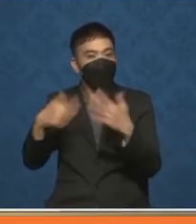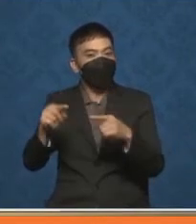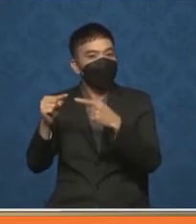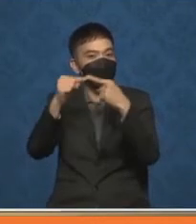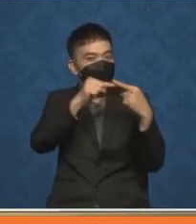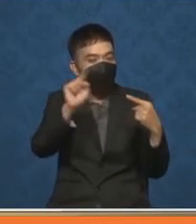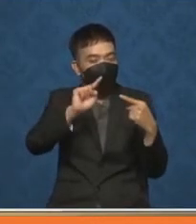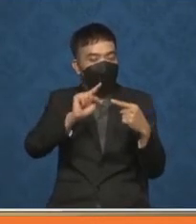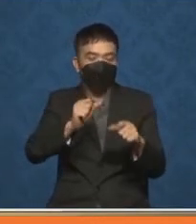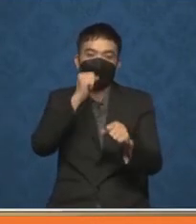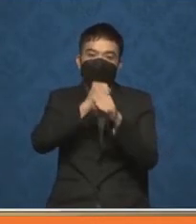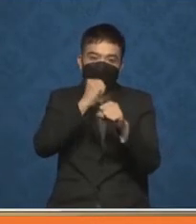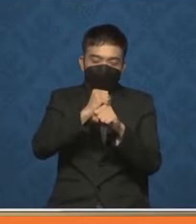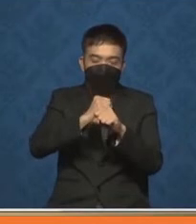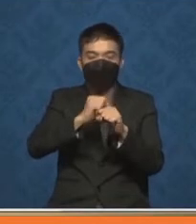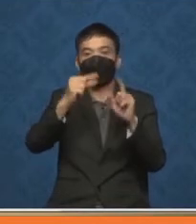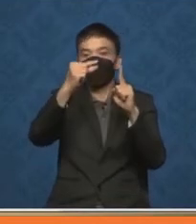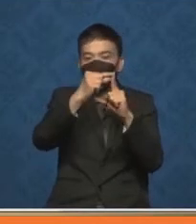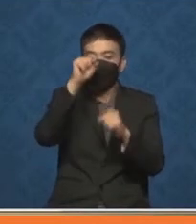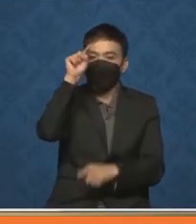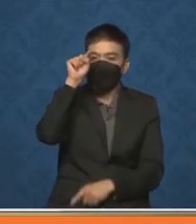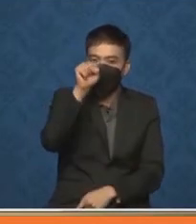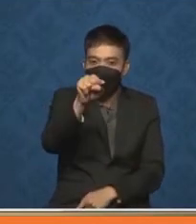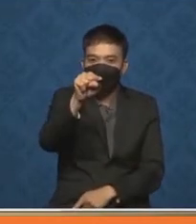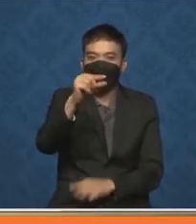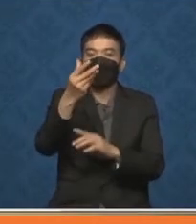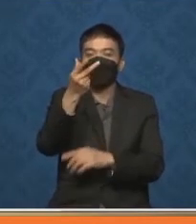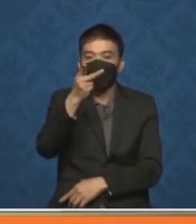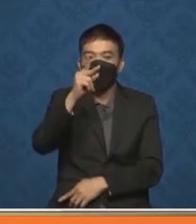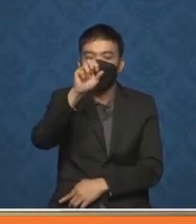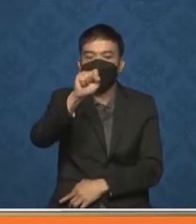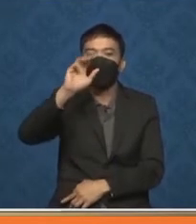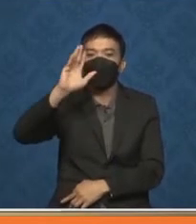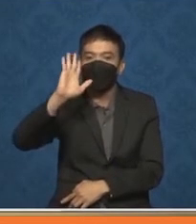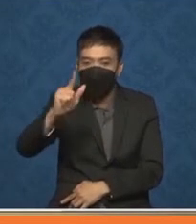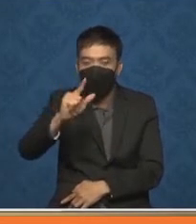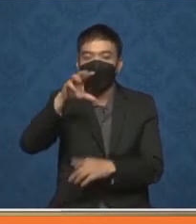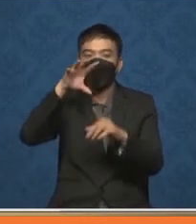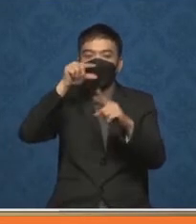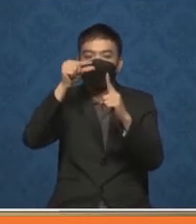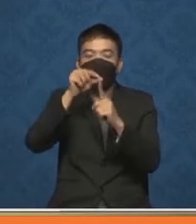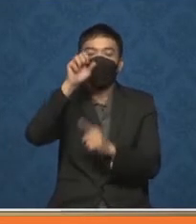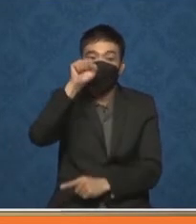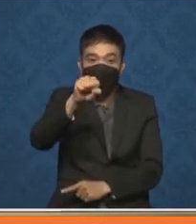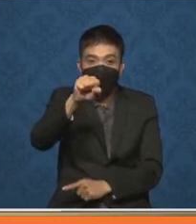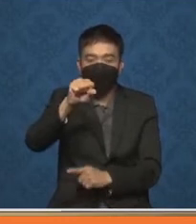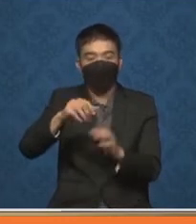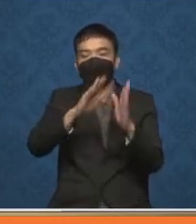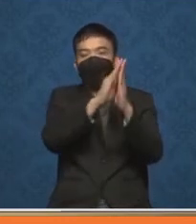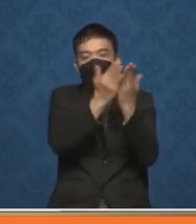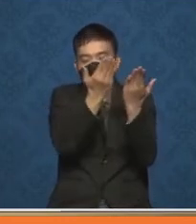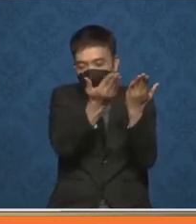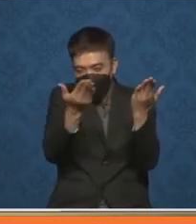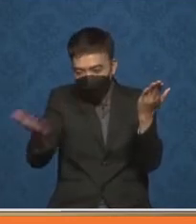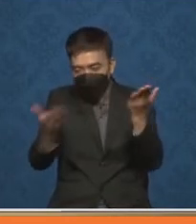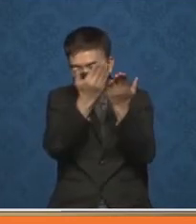ไปก็คือได้ผลิตได้ปั๊มคำสั่งคสช.หรือคำสั่งของคณะรัฐประหารมาหลายร้อ